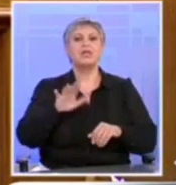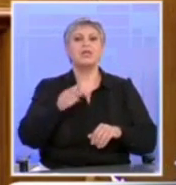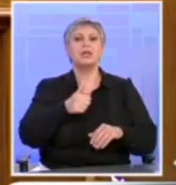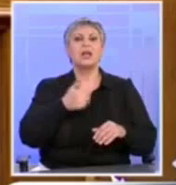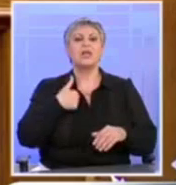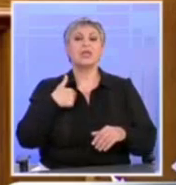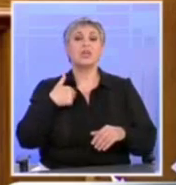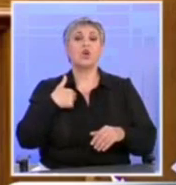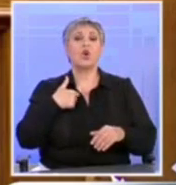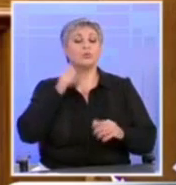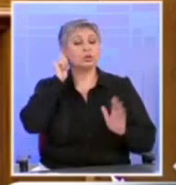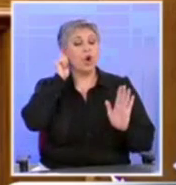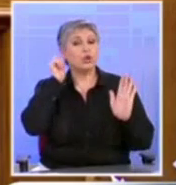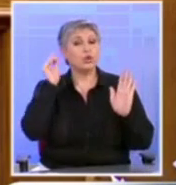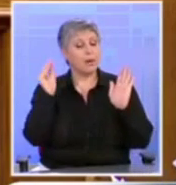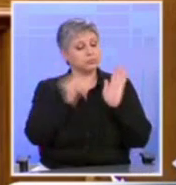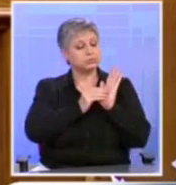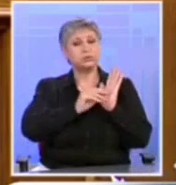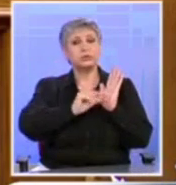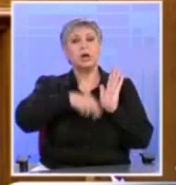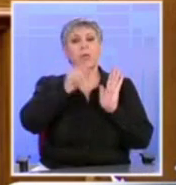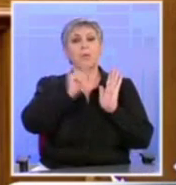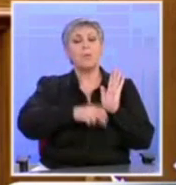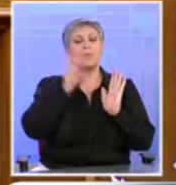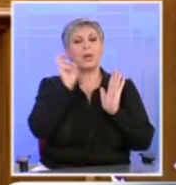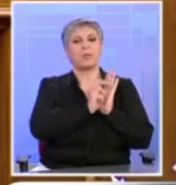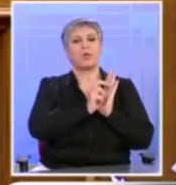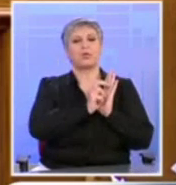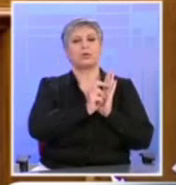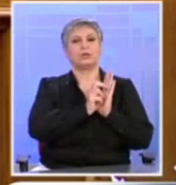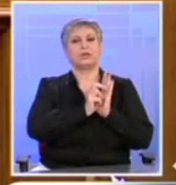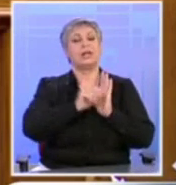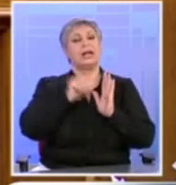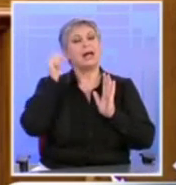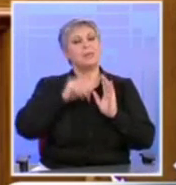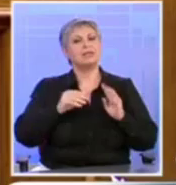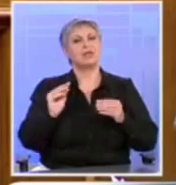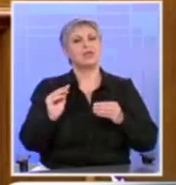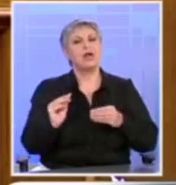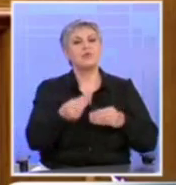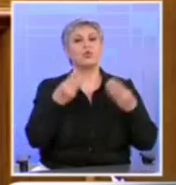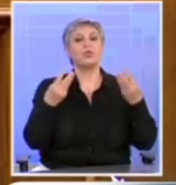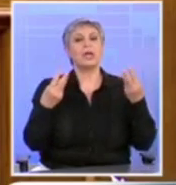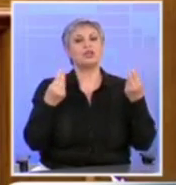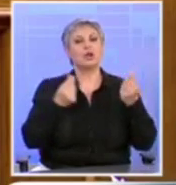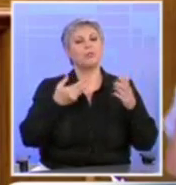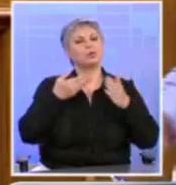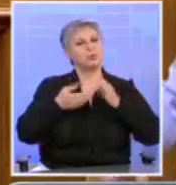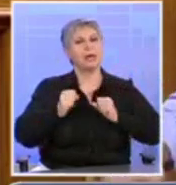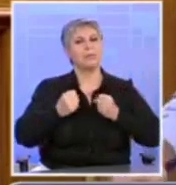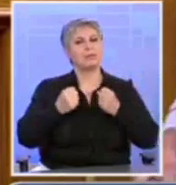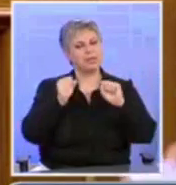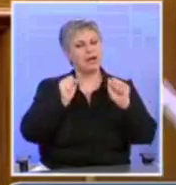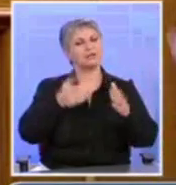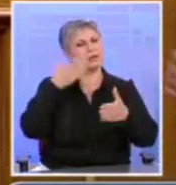μνημόνιο. Δεν θα το οικειοποιηθούμε. Θα βρούμε τρόπους με τα κινήματα να το ξεπεράσουμε. Ωραία. Ευχαριστώ